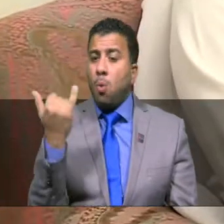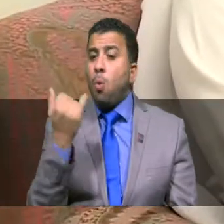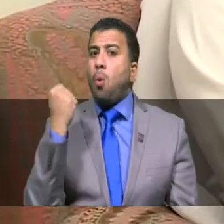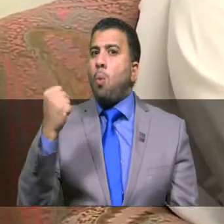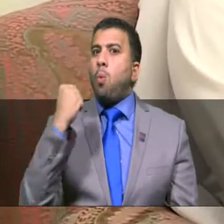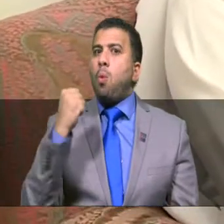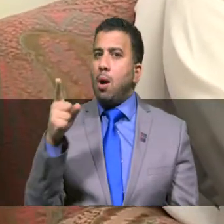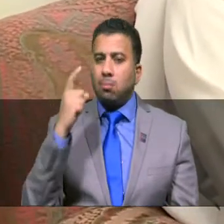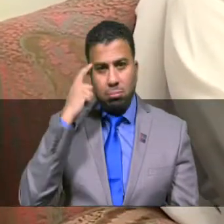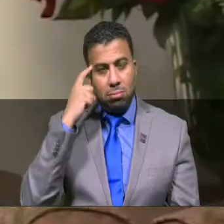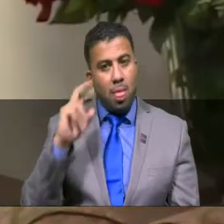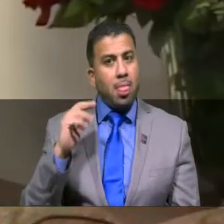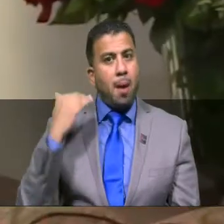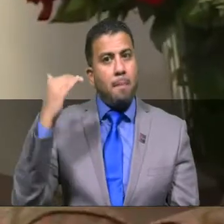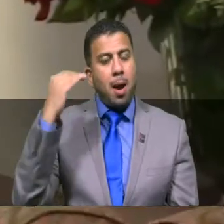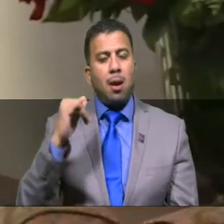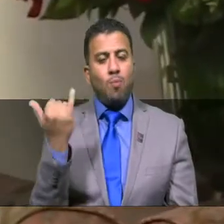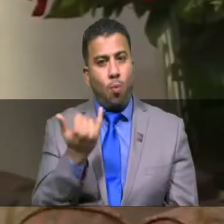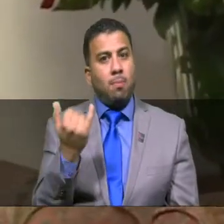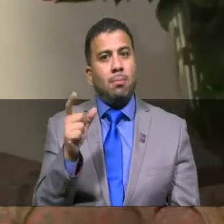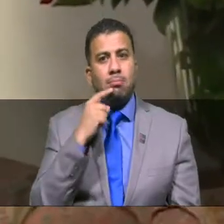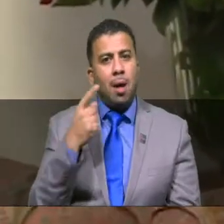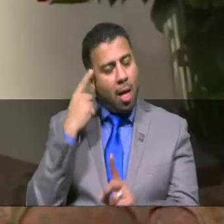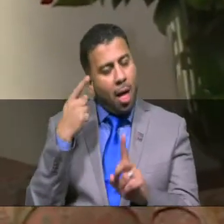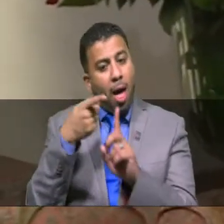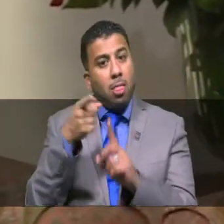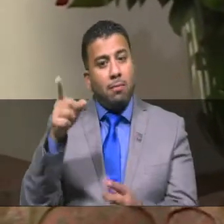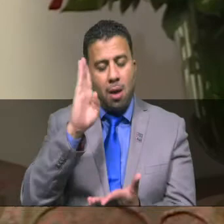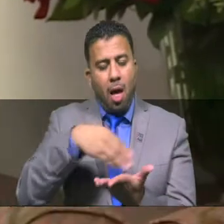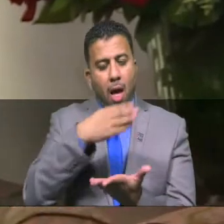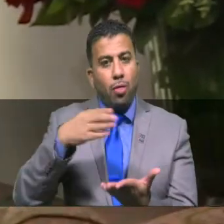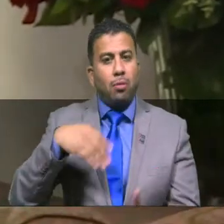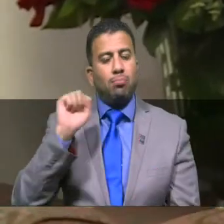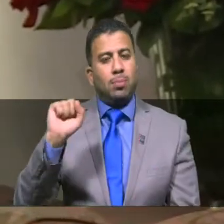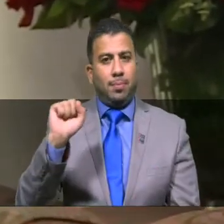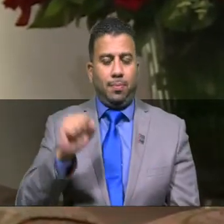الرئيسية في عملية التنمية الشاملة وهدف خططها الاستراتيجية.